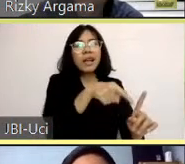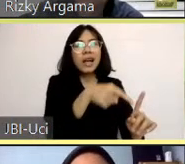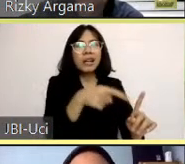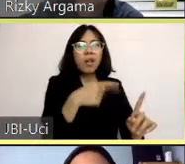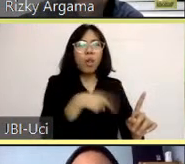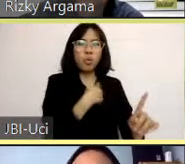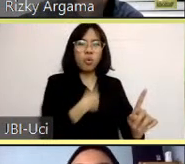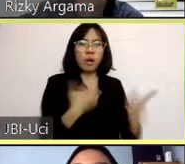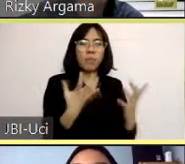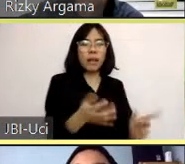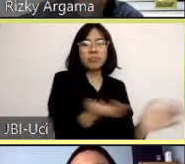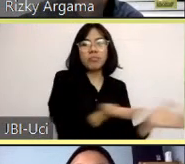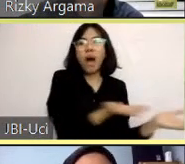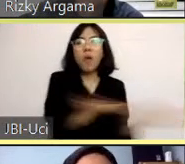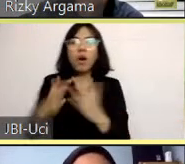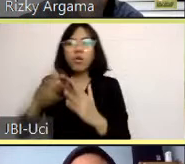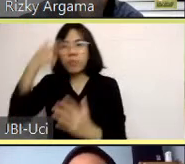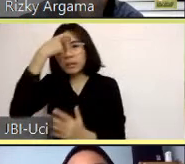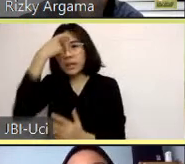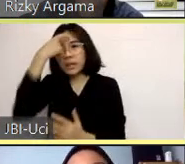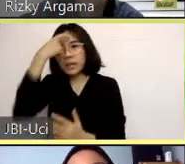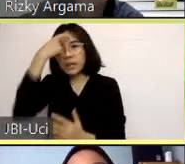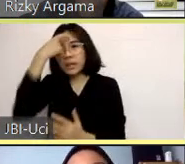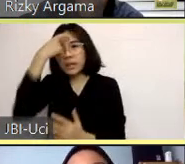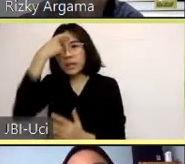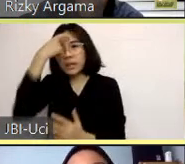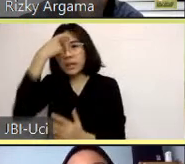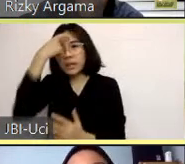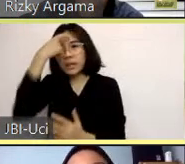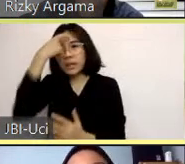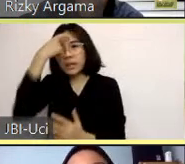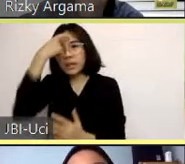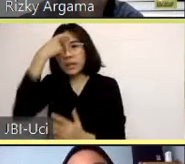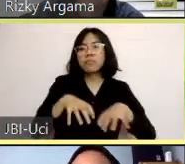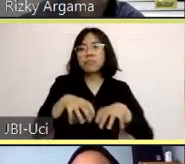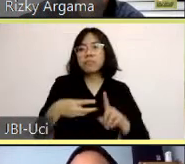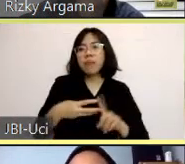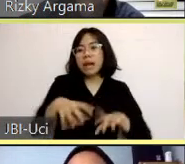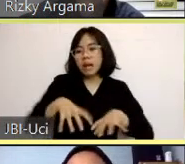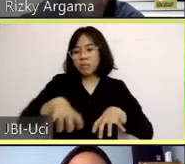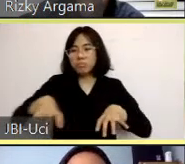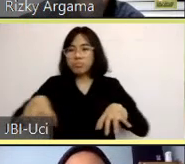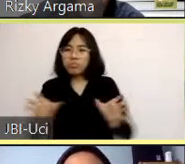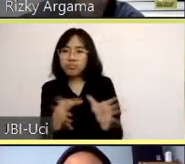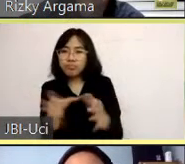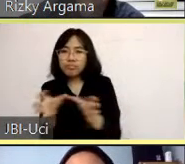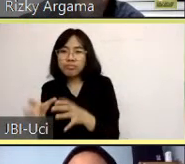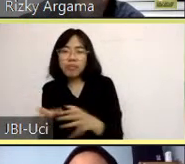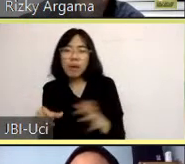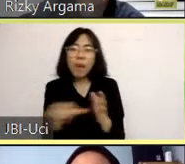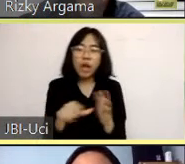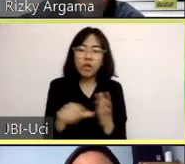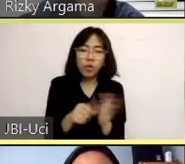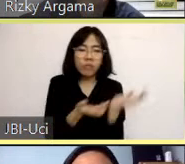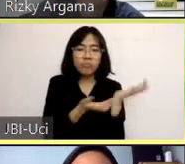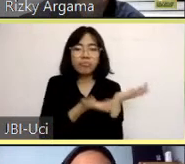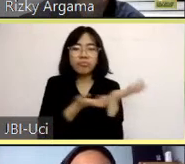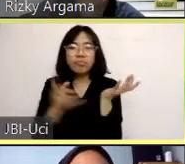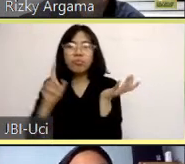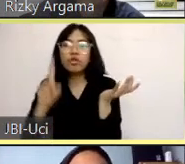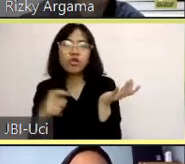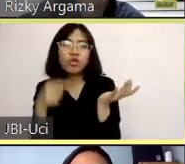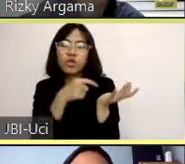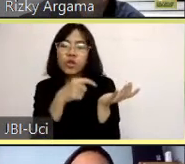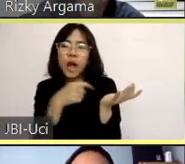gitu. Kemudian logistik apa nih yang perlu kita siapkan untuk turun ke jalan saat demonstrasi, itu